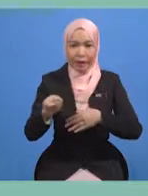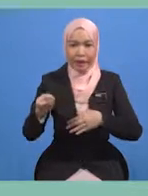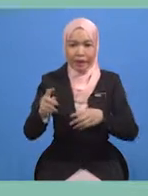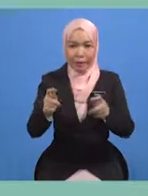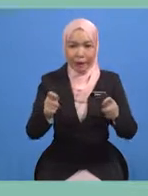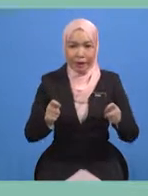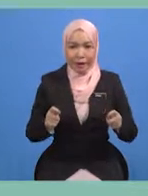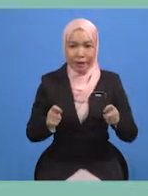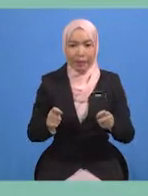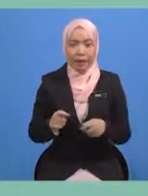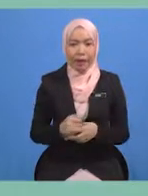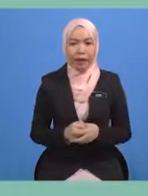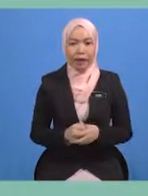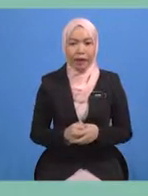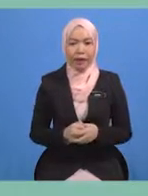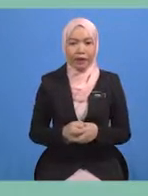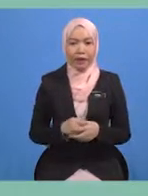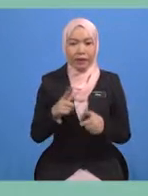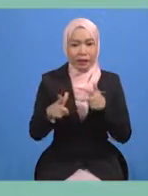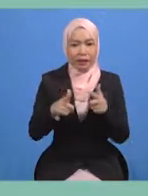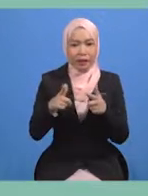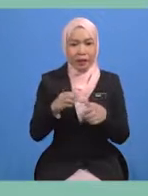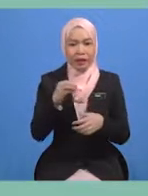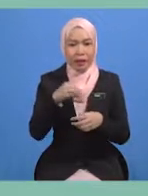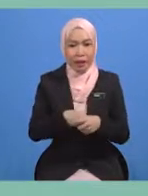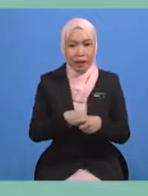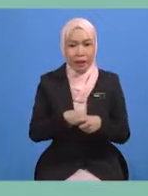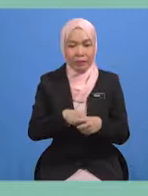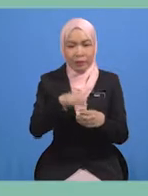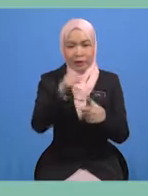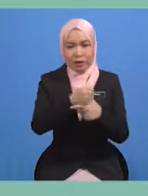isyarat dalam sistem komunikasi radio.